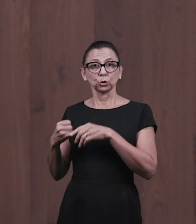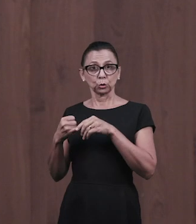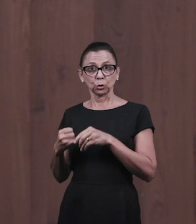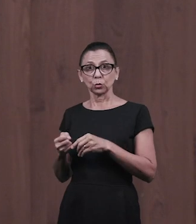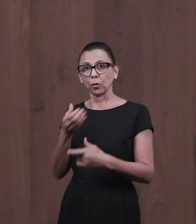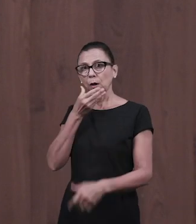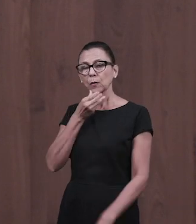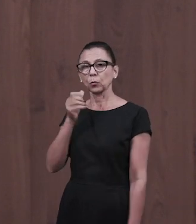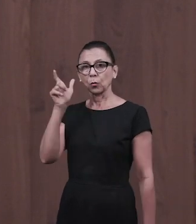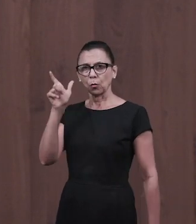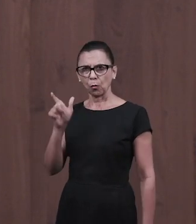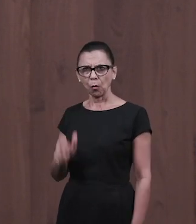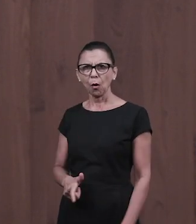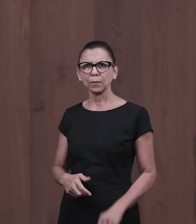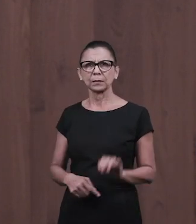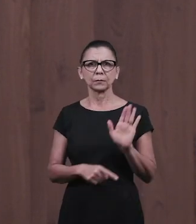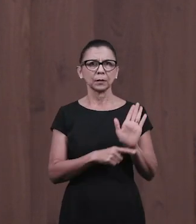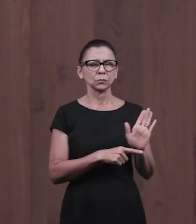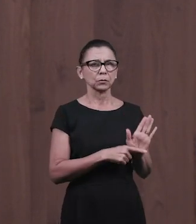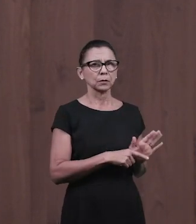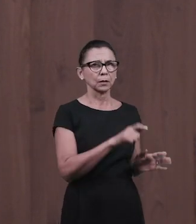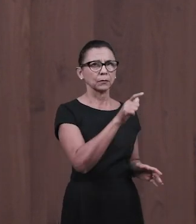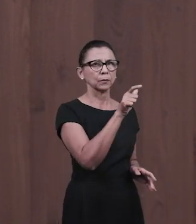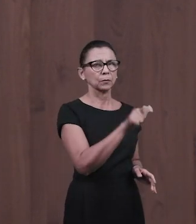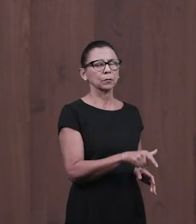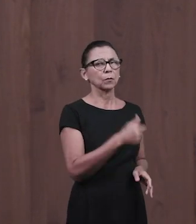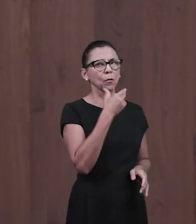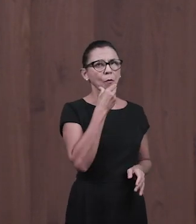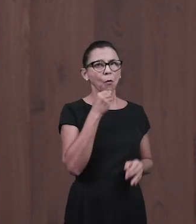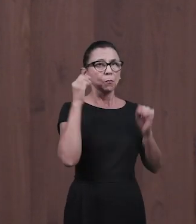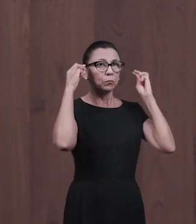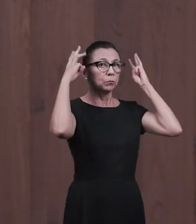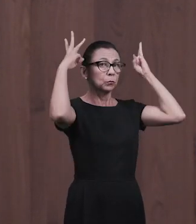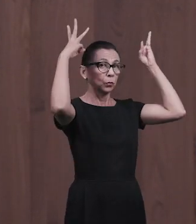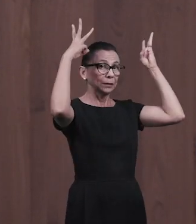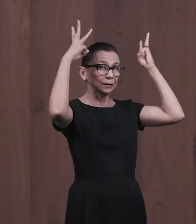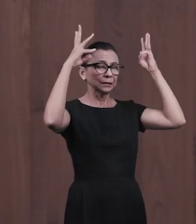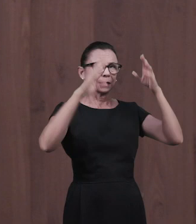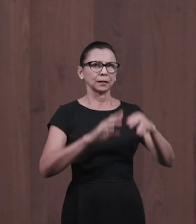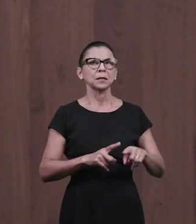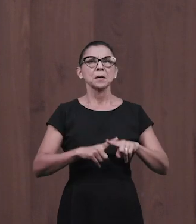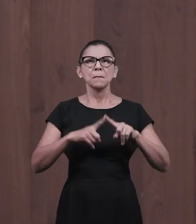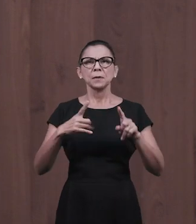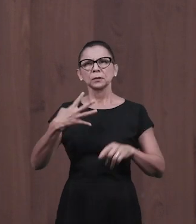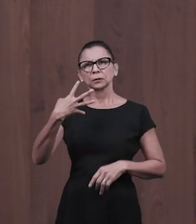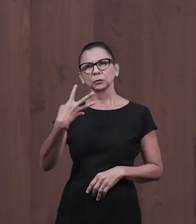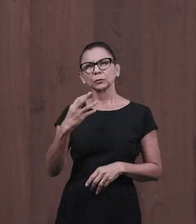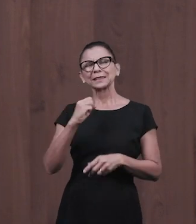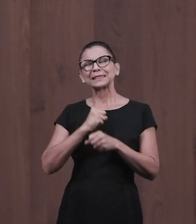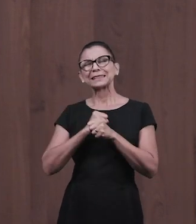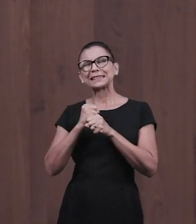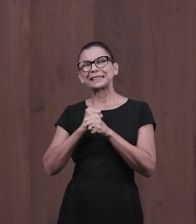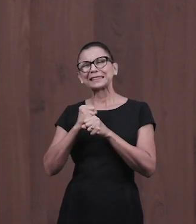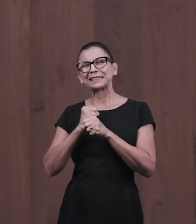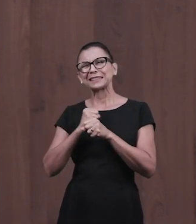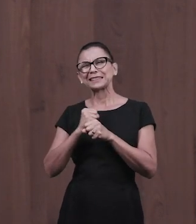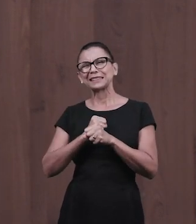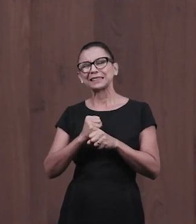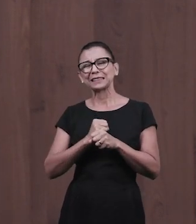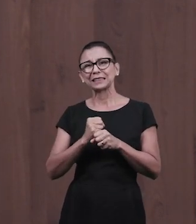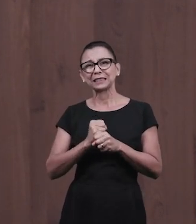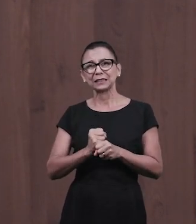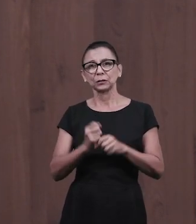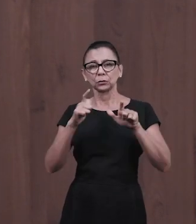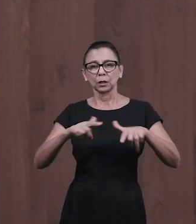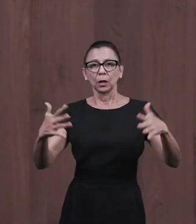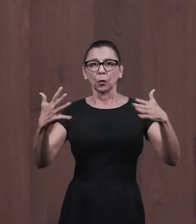côté. Il était attentif à tout ce dont Dieu parlait. Et après 40 ans de marche dans le désert